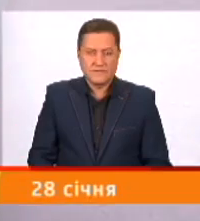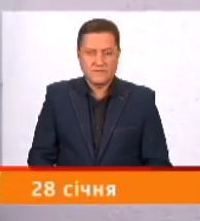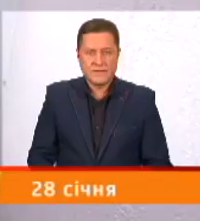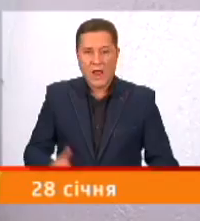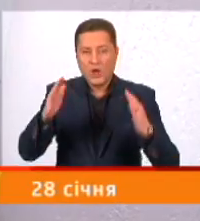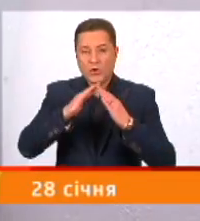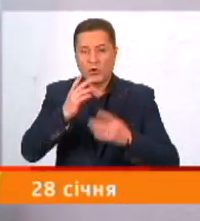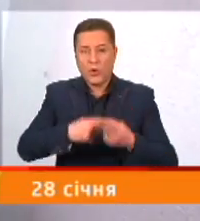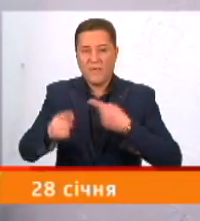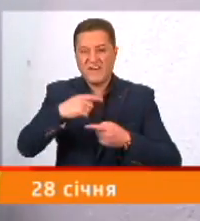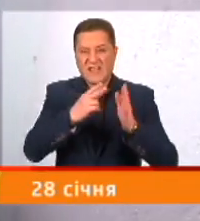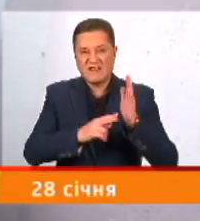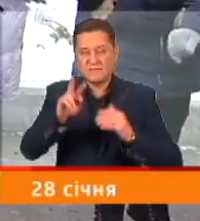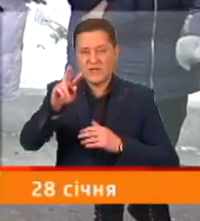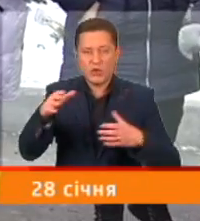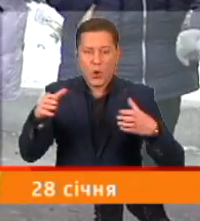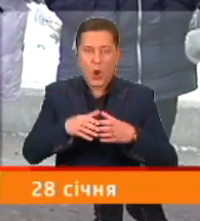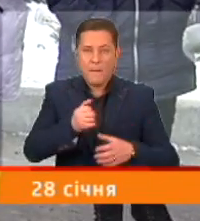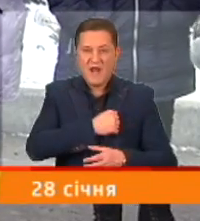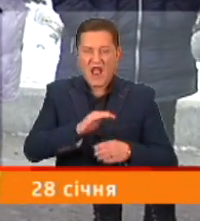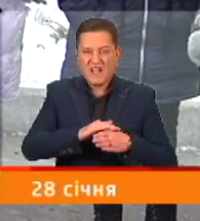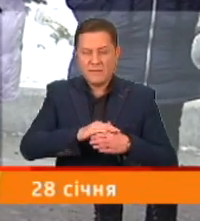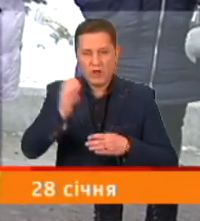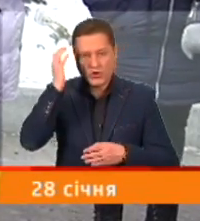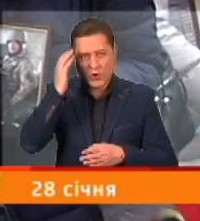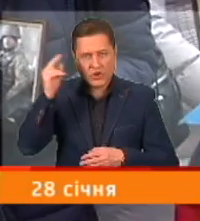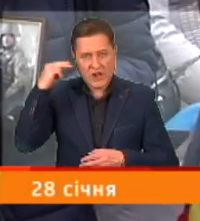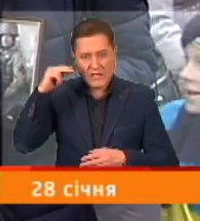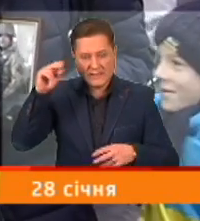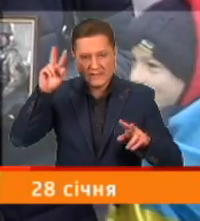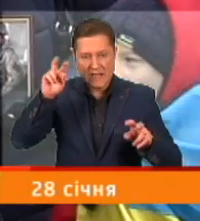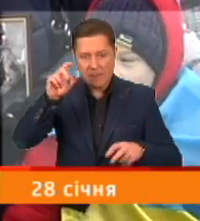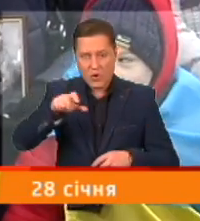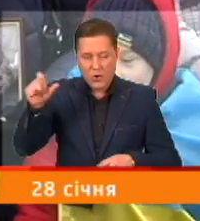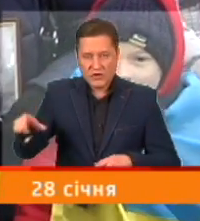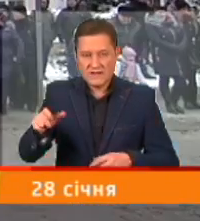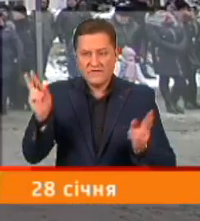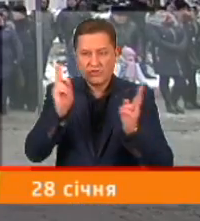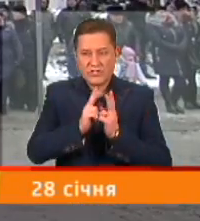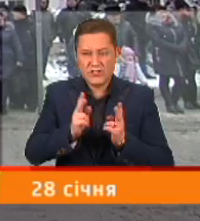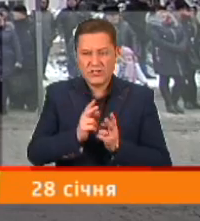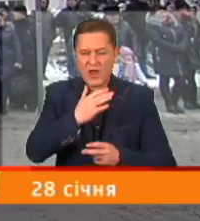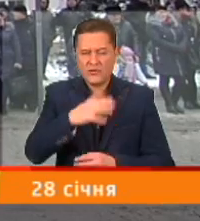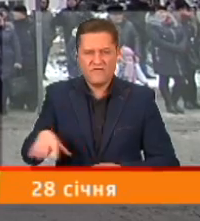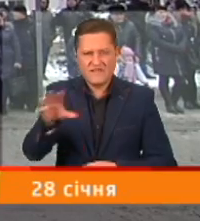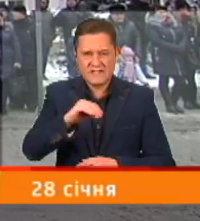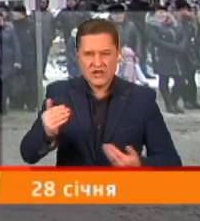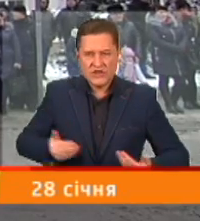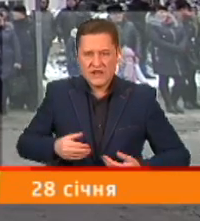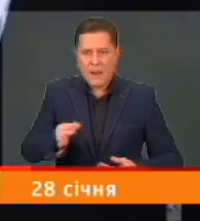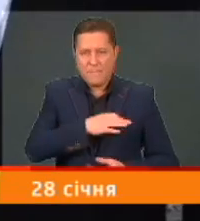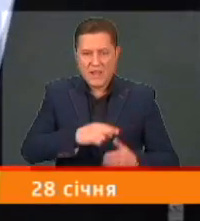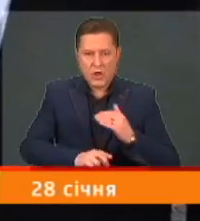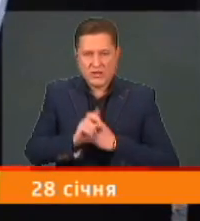Додому повертається 72-га бригада імені чорних запорожців. Під стінами вокзалу їх зустрічають чи не усі жителі Білої